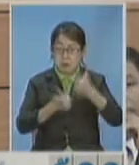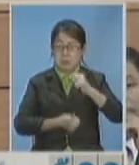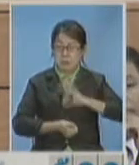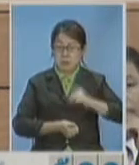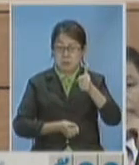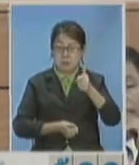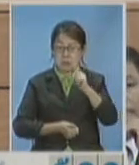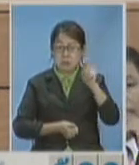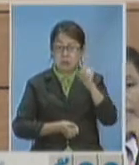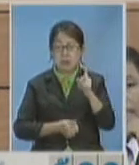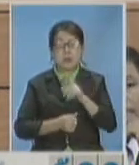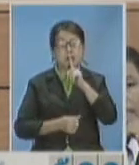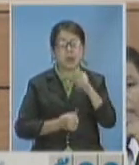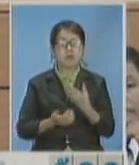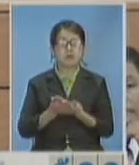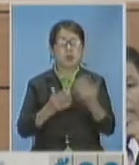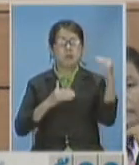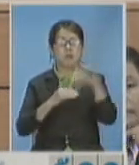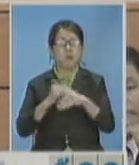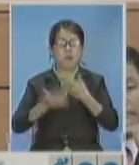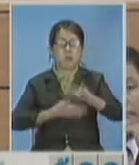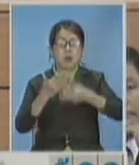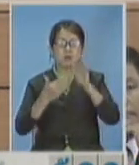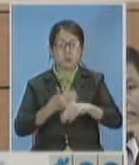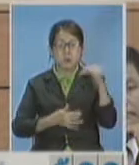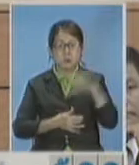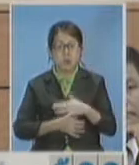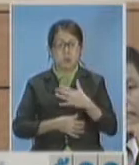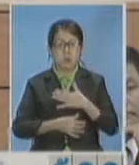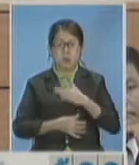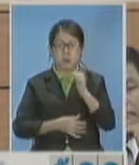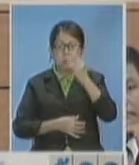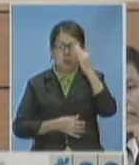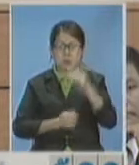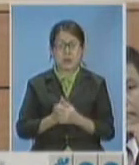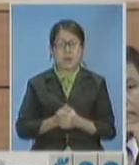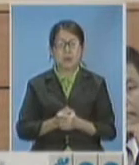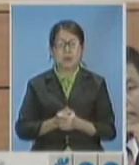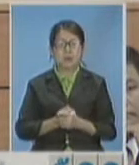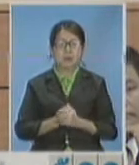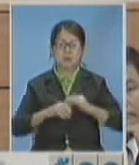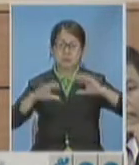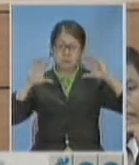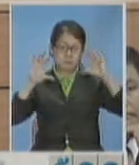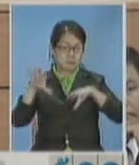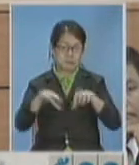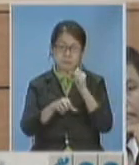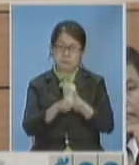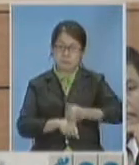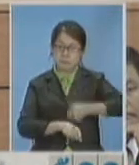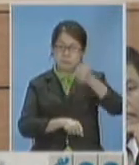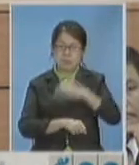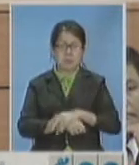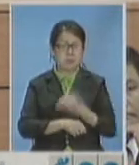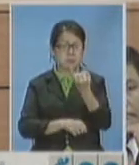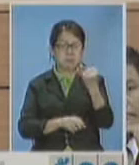เป็นไงครับราคายางพาราตกต่ำลงอย่างน่าใจหายพร้อมกับการบริหารงานที่ไร้ประสิทธิภาพของรัฐบาลชุด